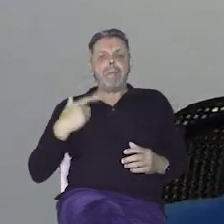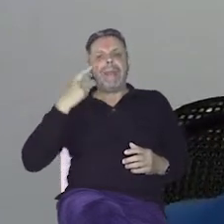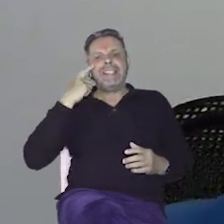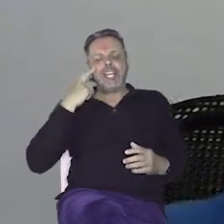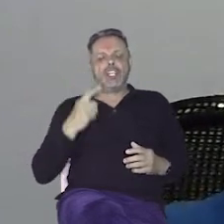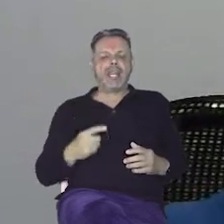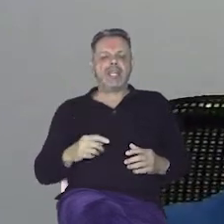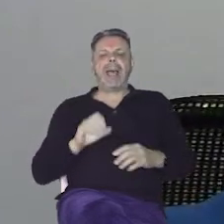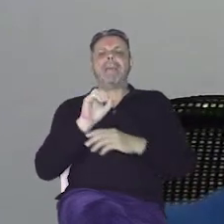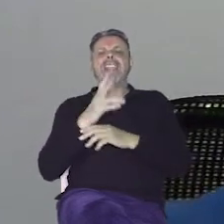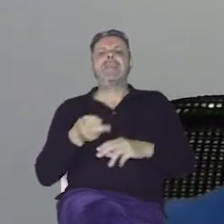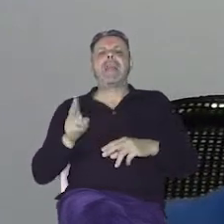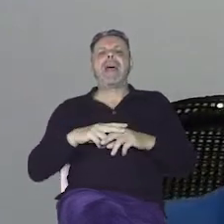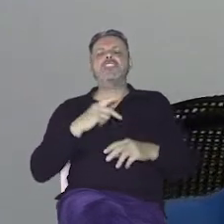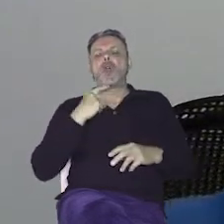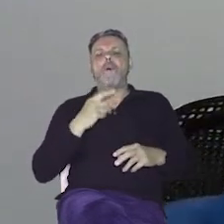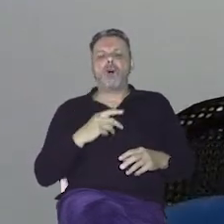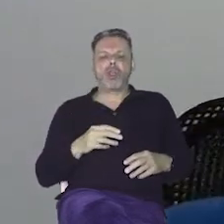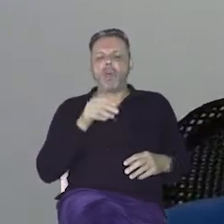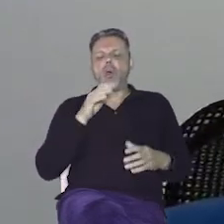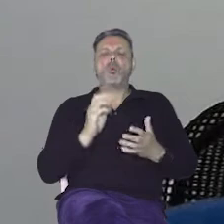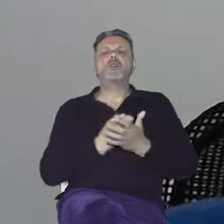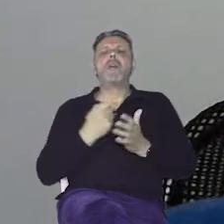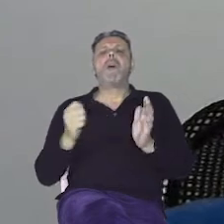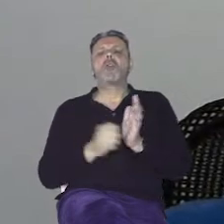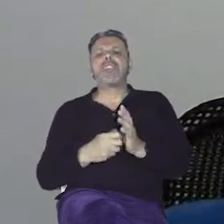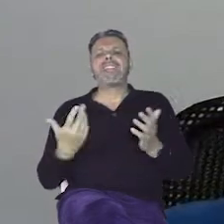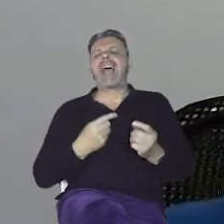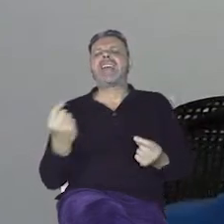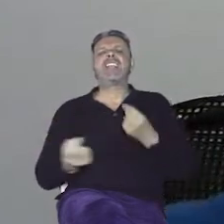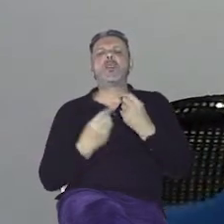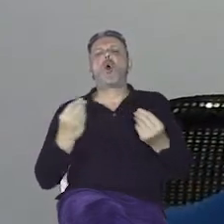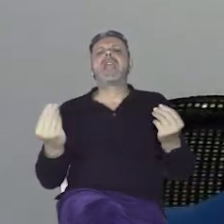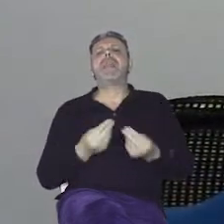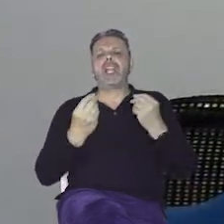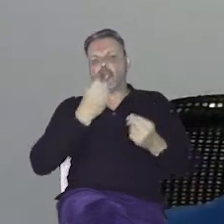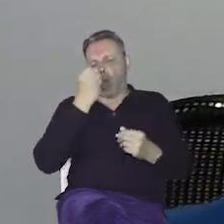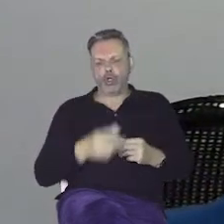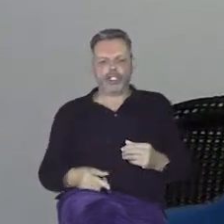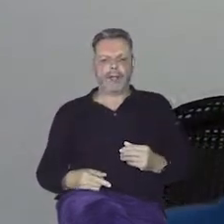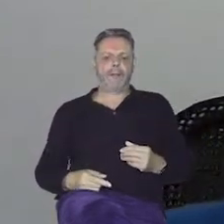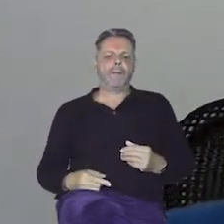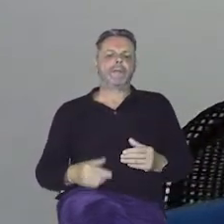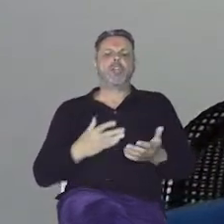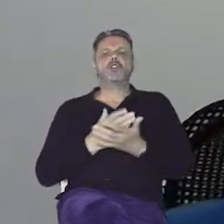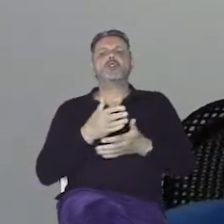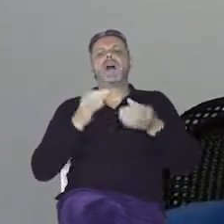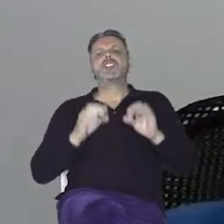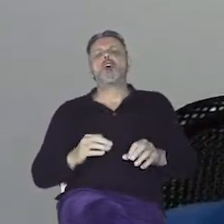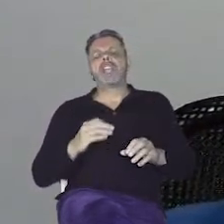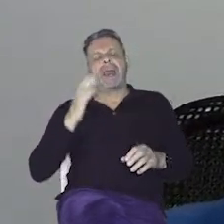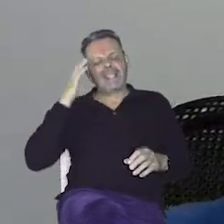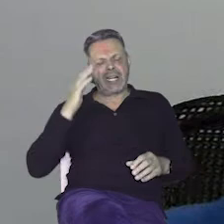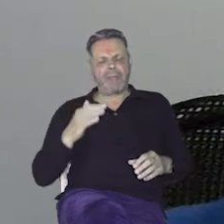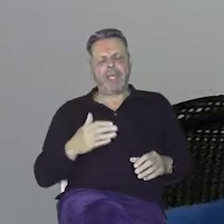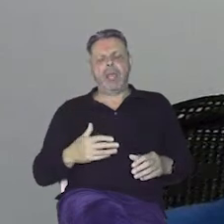medijima najčešće govorimo i uspijemo prodrediti kada se desi nešto loše. sustav socijalne skrbi pa i domovi iznose